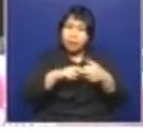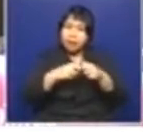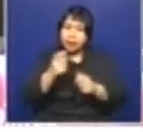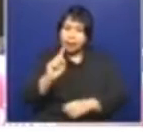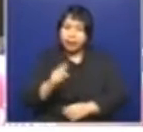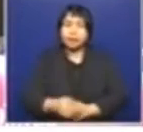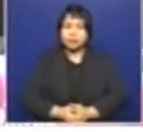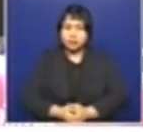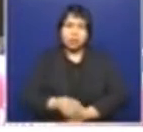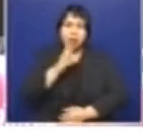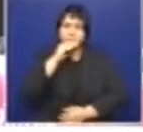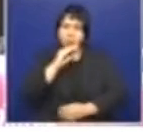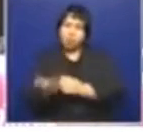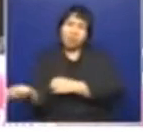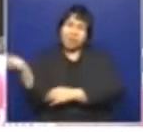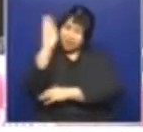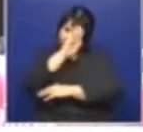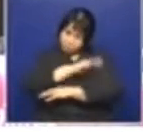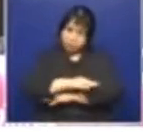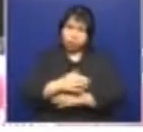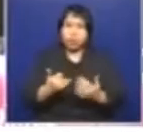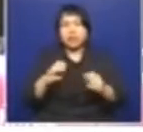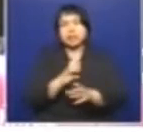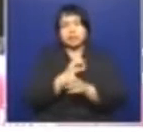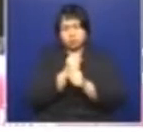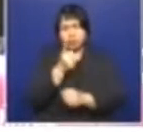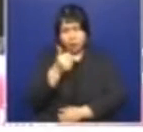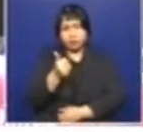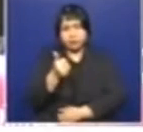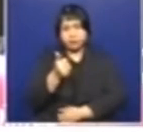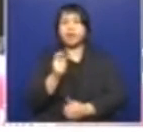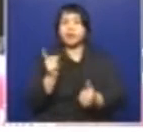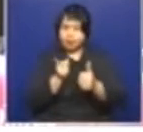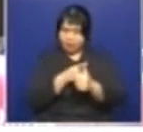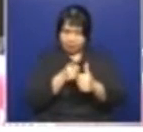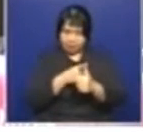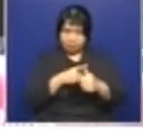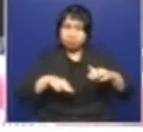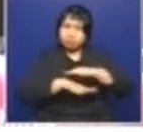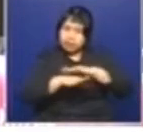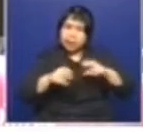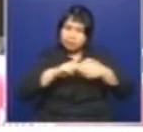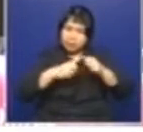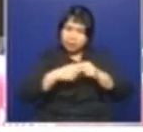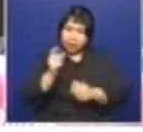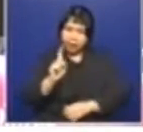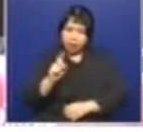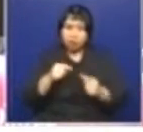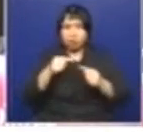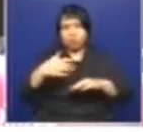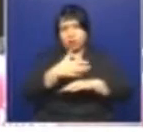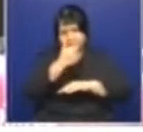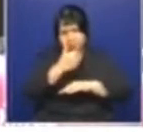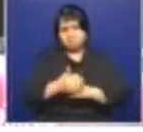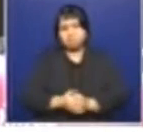ทั้งวันผมก็สรุปรวบรวมได้ว่าเหตุแรกปฐมบทจริงๆเนี่ยก็คือการเมืองตั้งแต่ท่าน